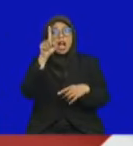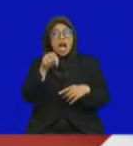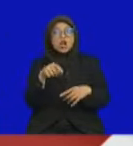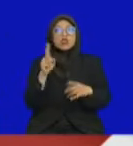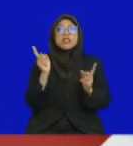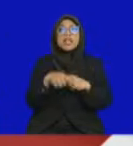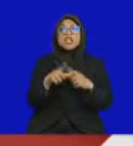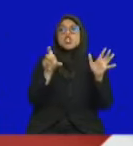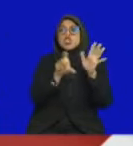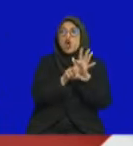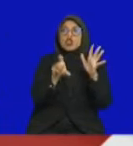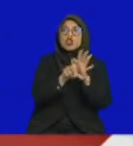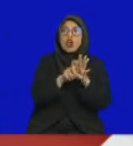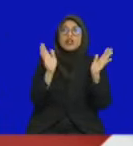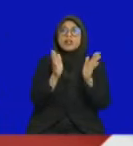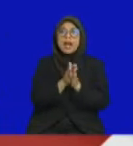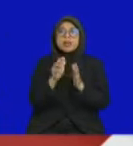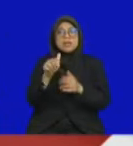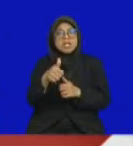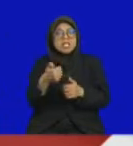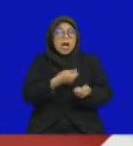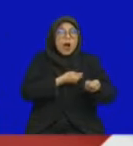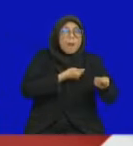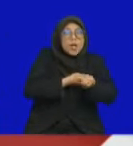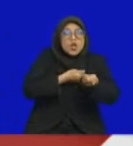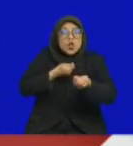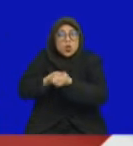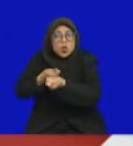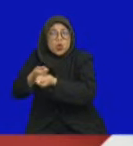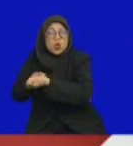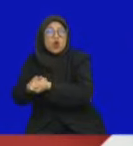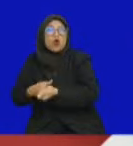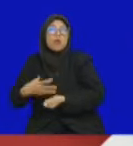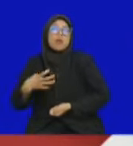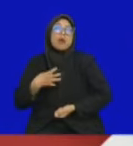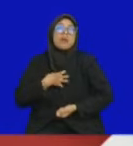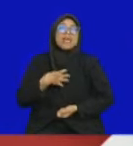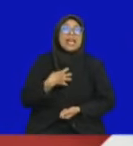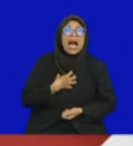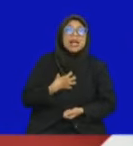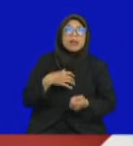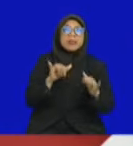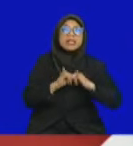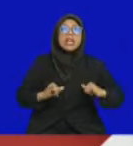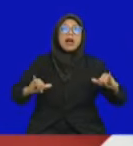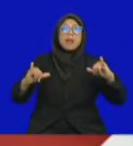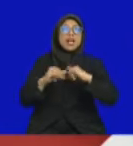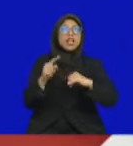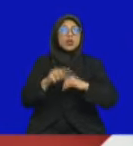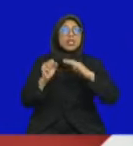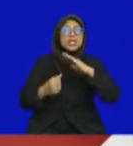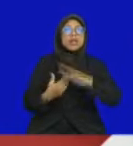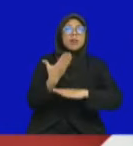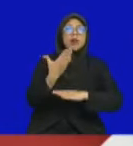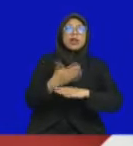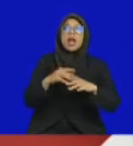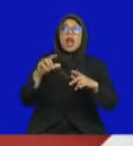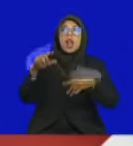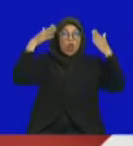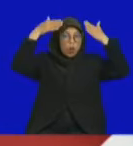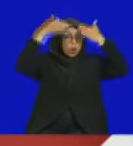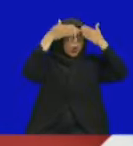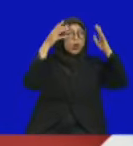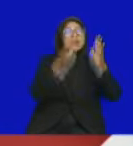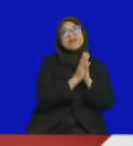teladan dan kemudian bisa mendorong dan rasa kepemilikan bersama itulah yang akan dikembangkan oleh Luluk dan Lukman